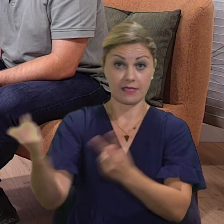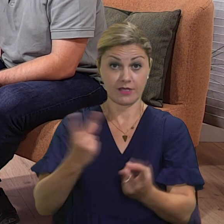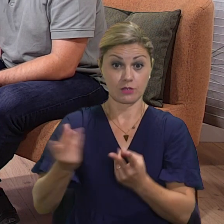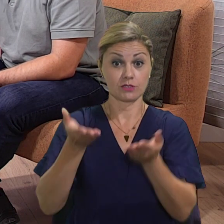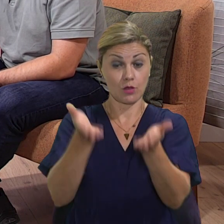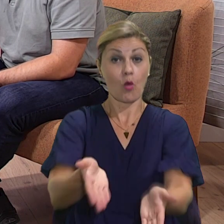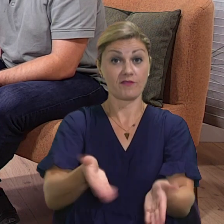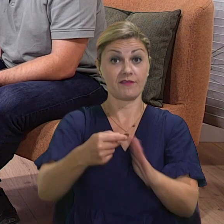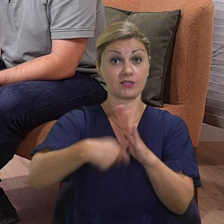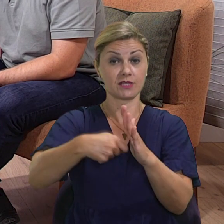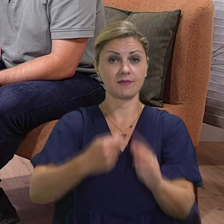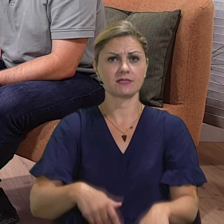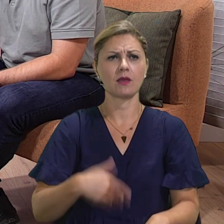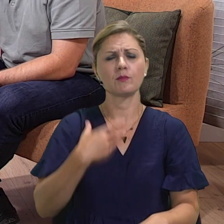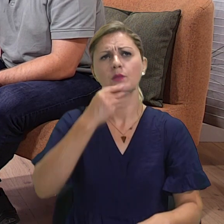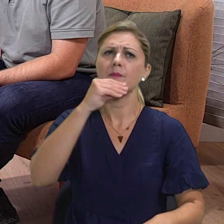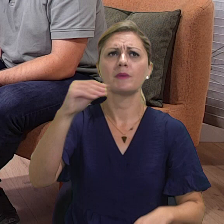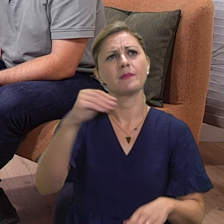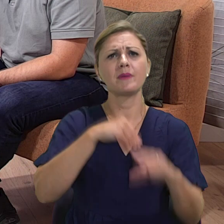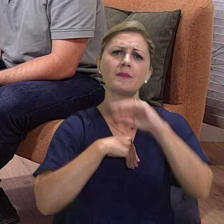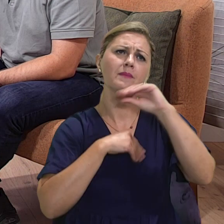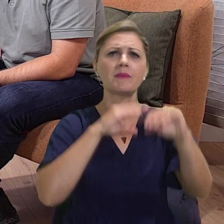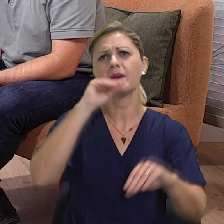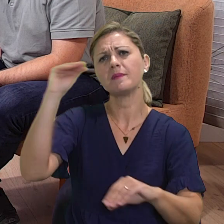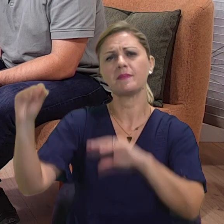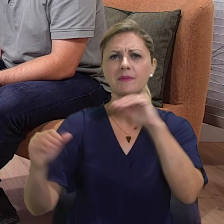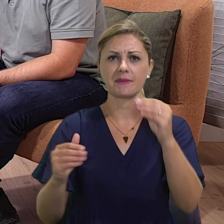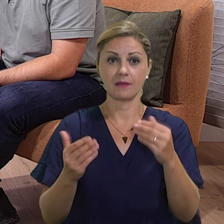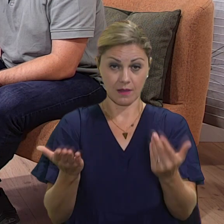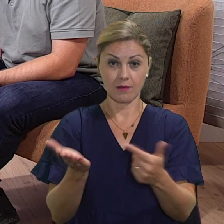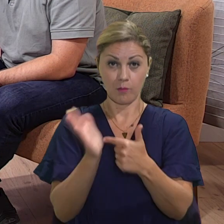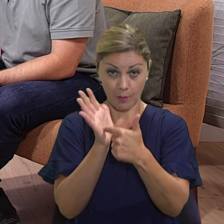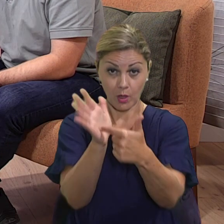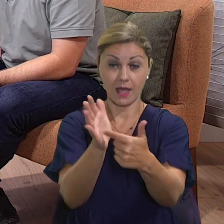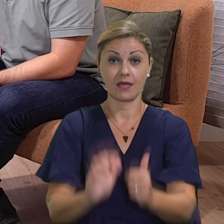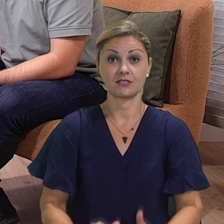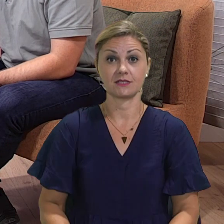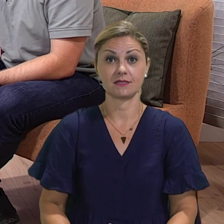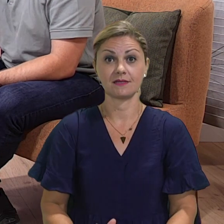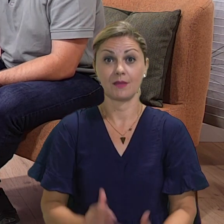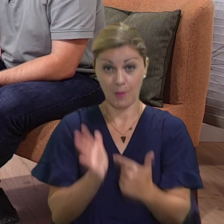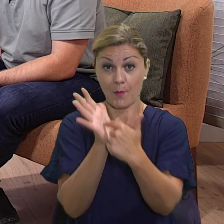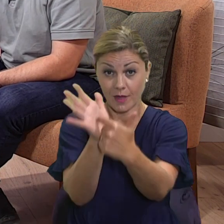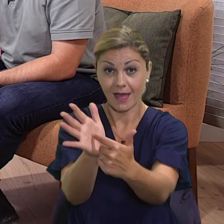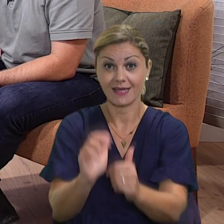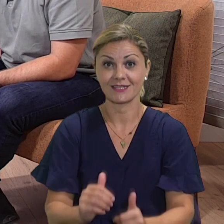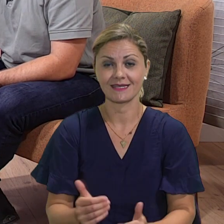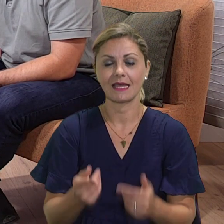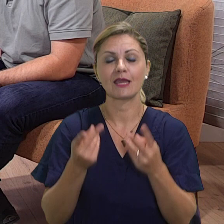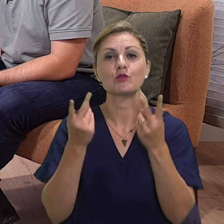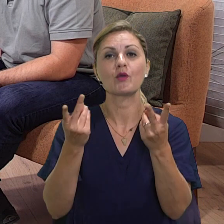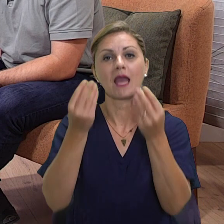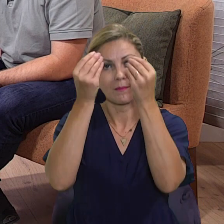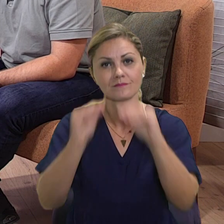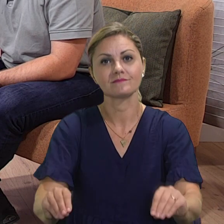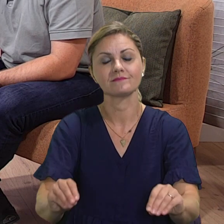kad vam dođu neki gosti ovdje i u emisiji, sve skupa, tu je puno više one teoretskog dijela nego ono stvarnog izvornog, šta si ti